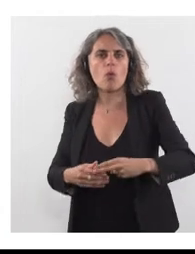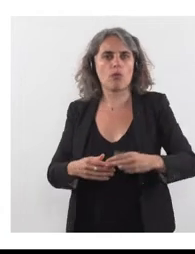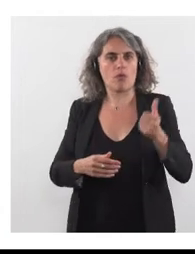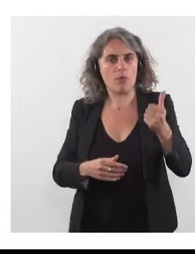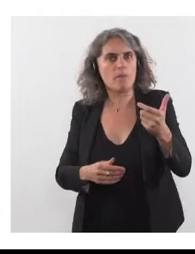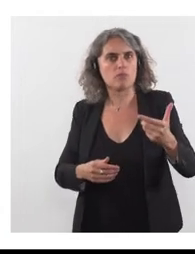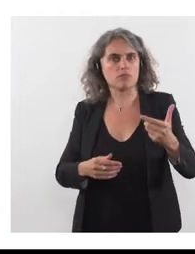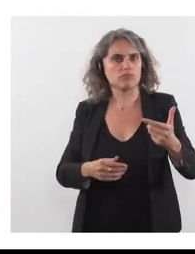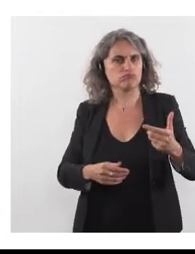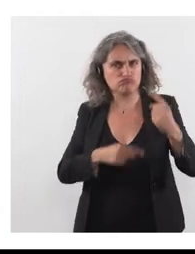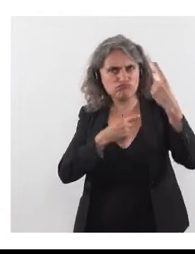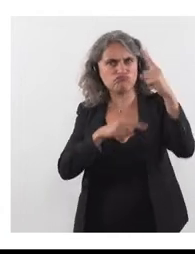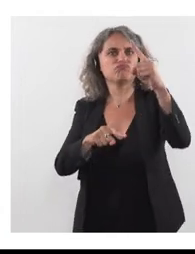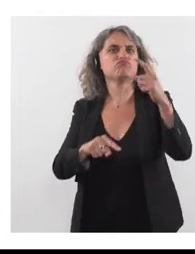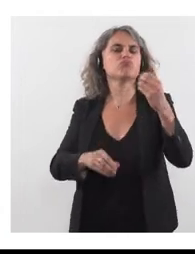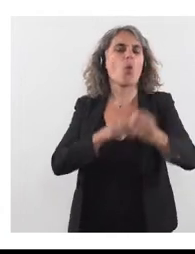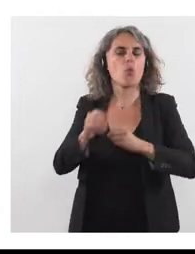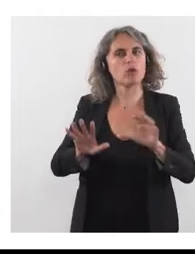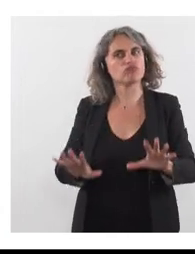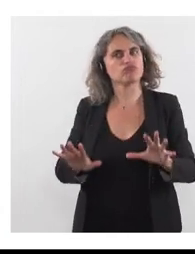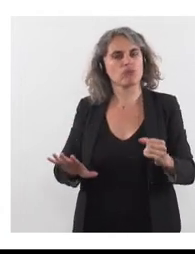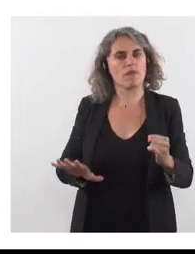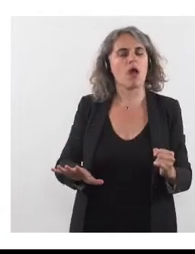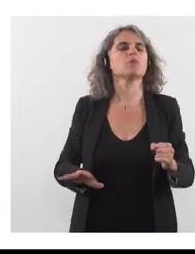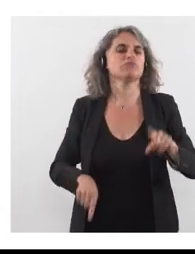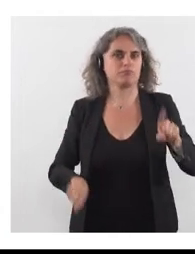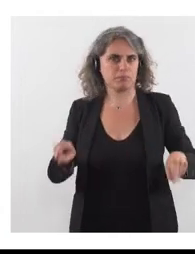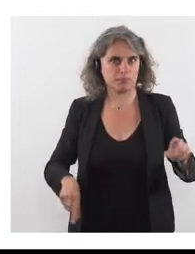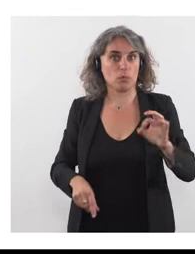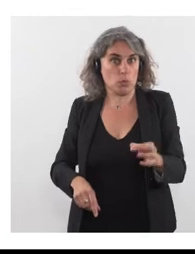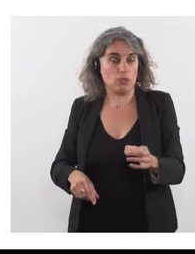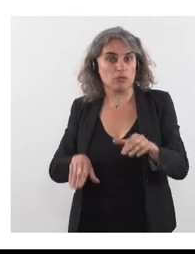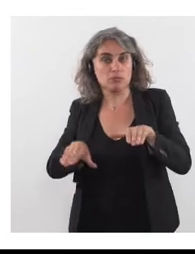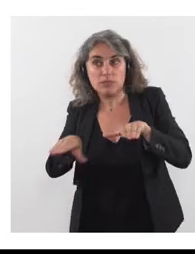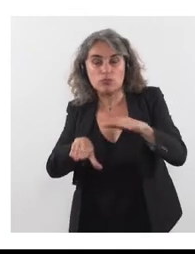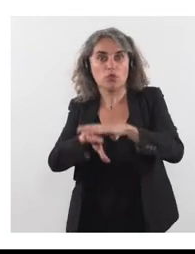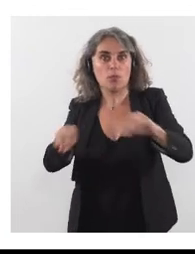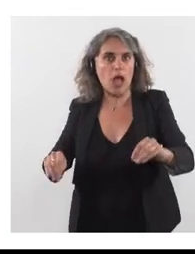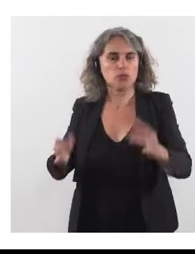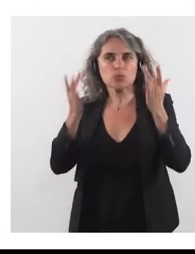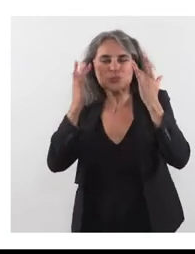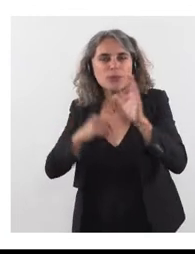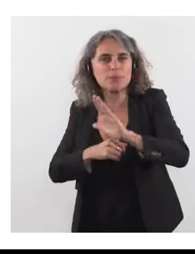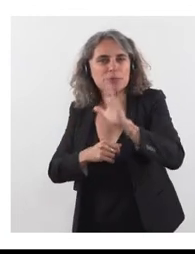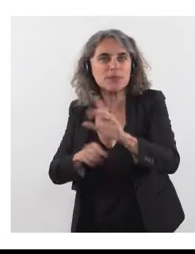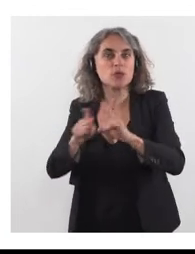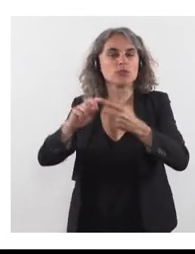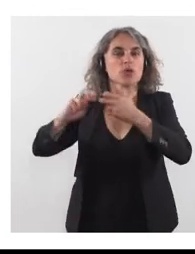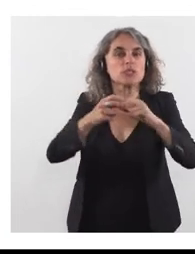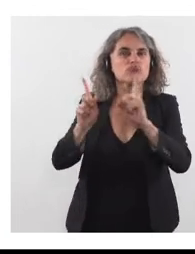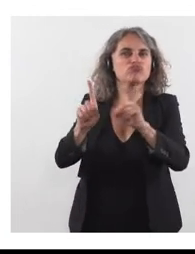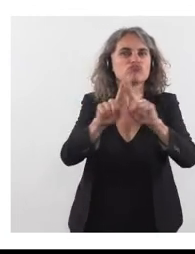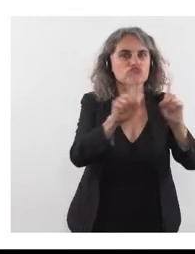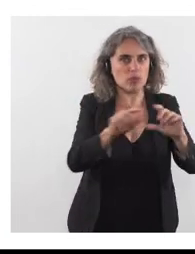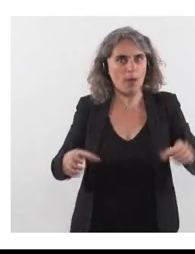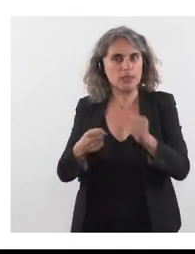contentieux plus ou moins important. Donc la culture juridique est importante, les compétences de ces organismes sont importantes,